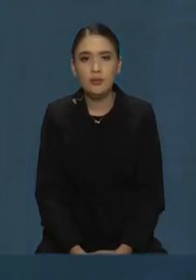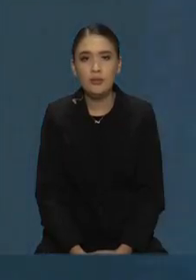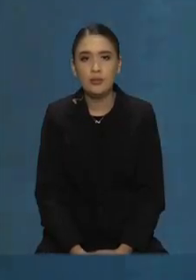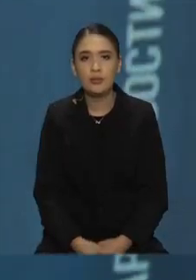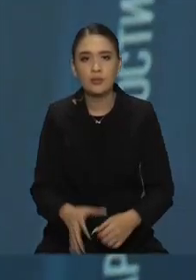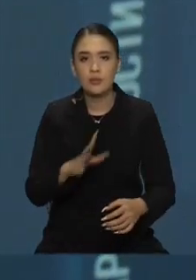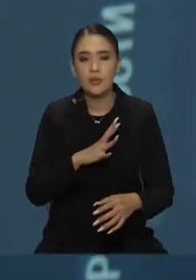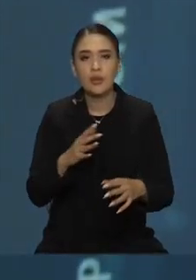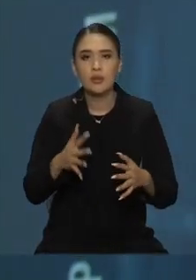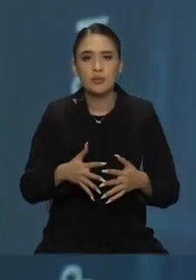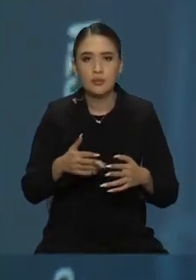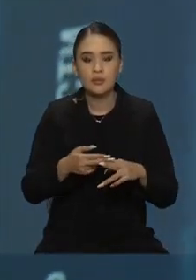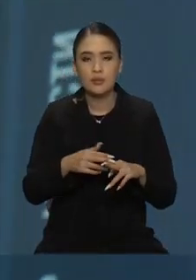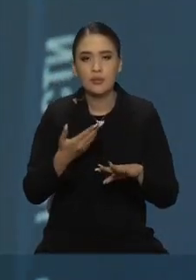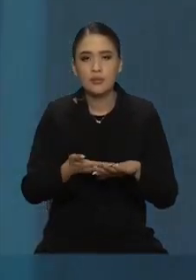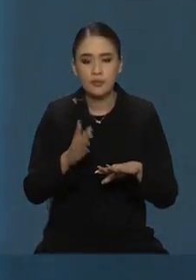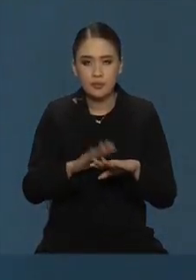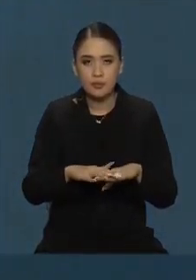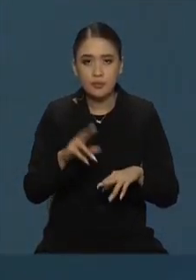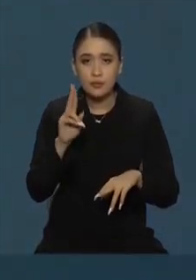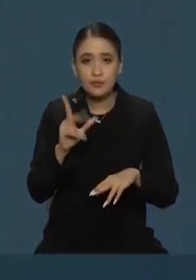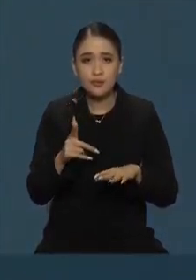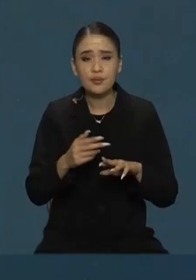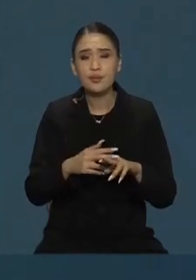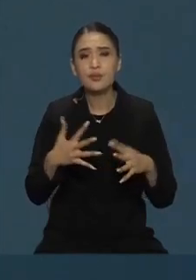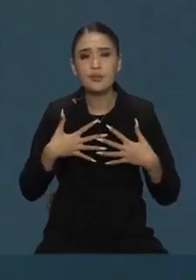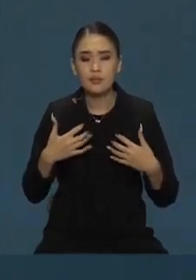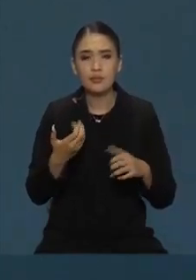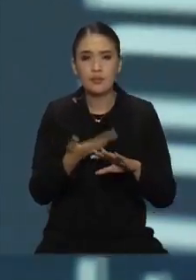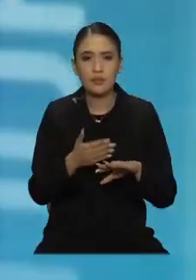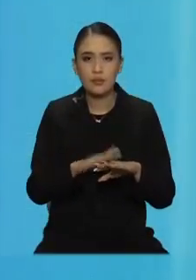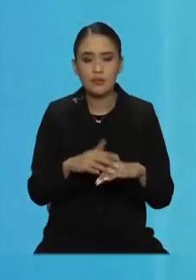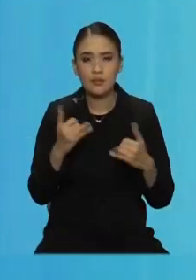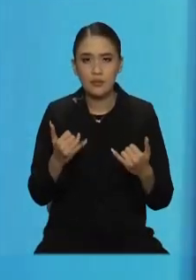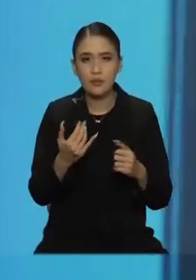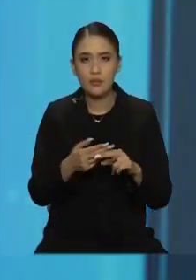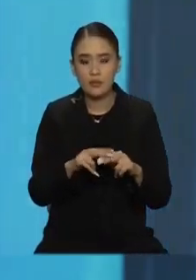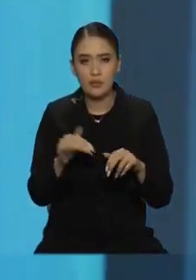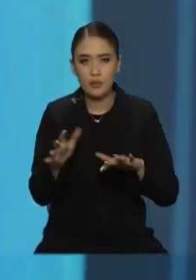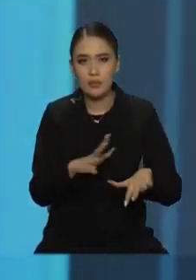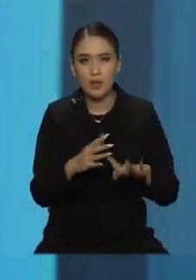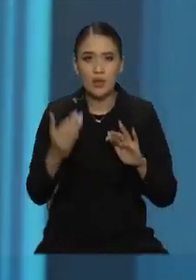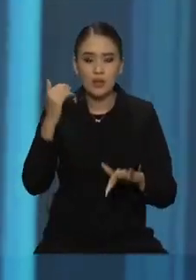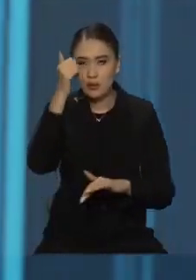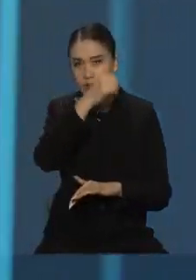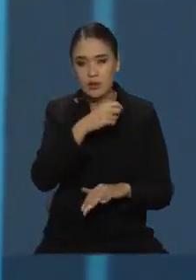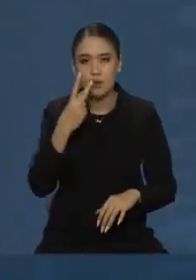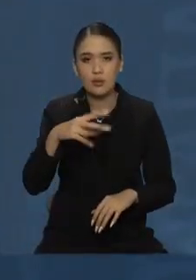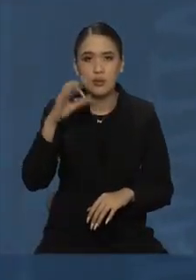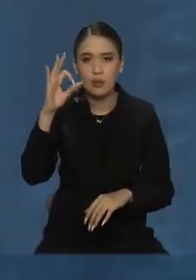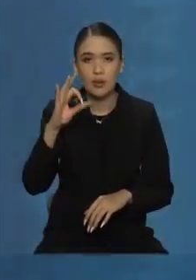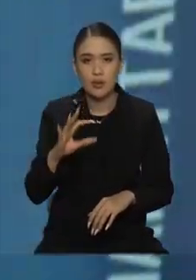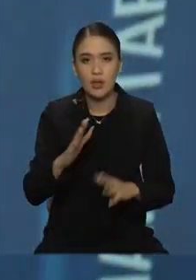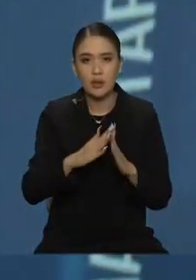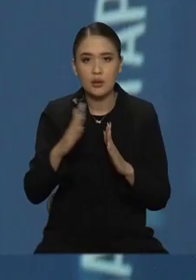Артық салмақтан арыла алмай жүргендер көбейіп барады. Қоғамдық денсаулық сақтау орталығының дерегінше өткен жылы елдегі 20%-дан астам